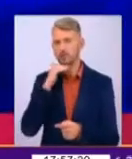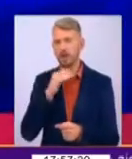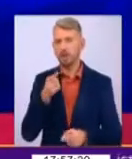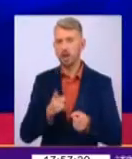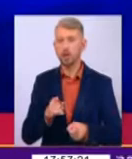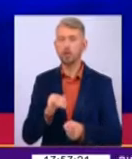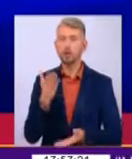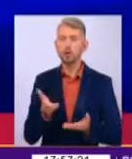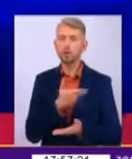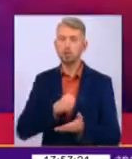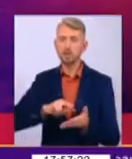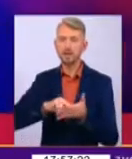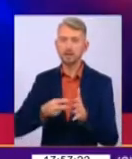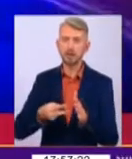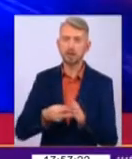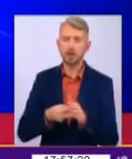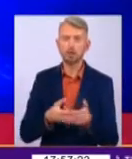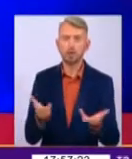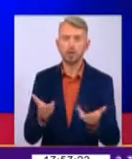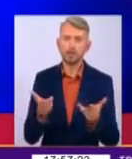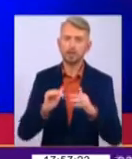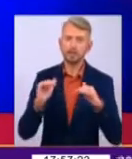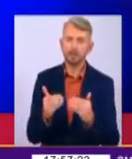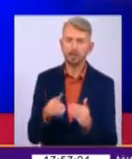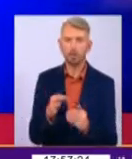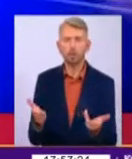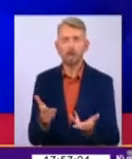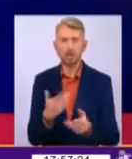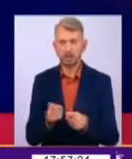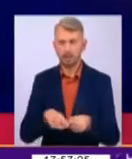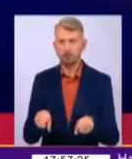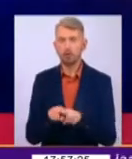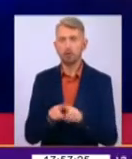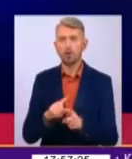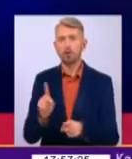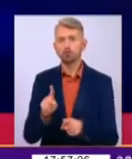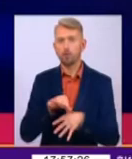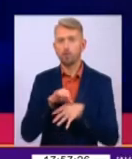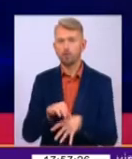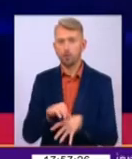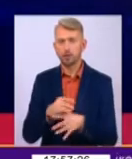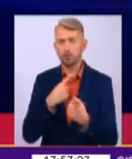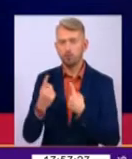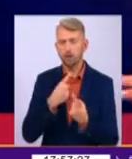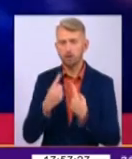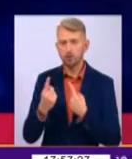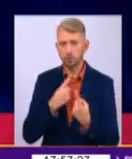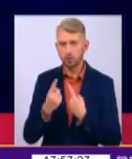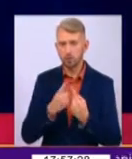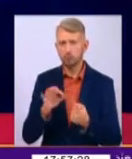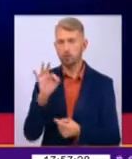знову, якщо ми закладаємо якийсь мінімум, то який? Це все одно, що, знаєте, проводити бесіду